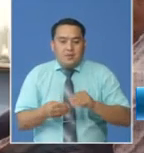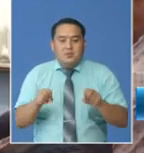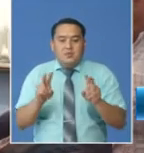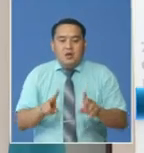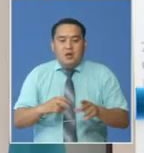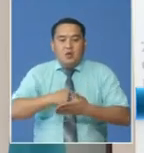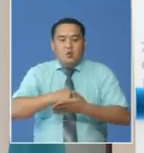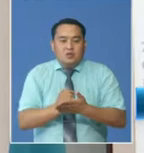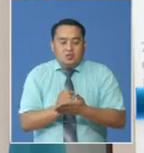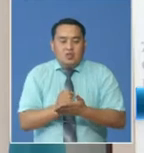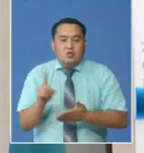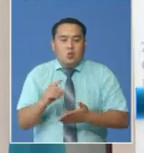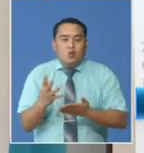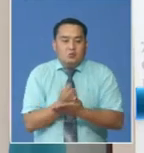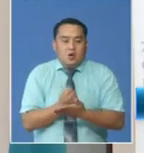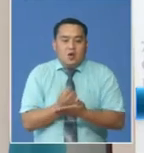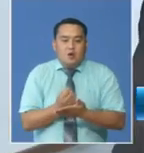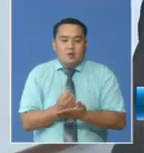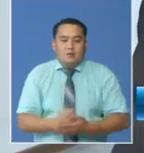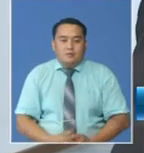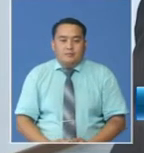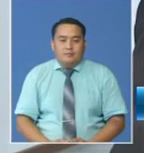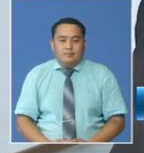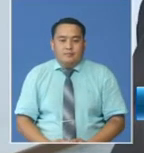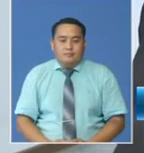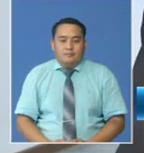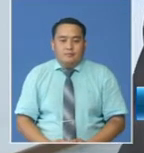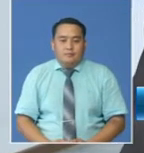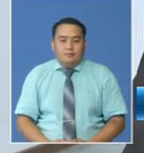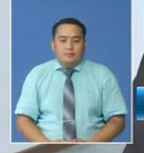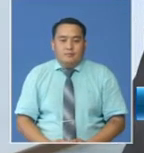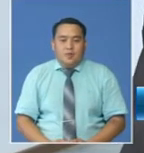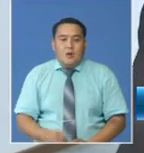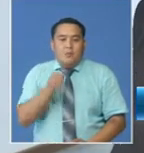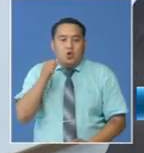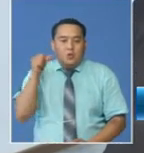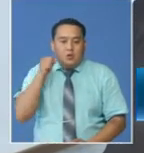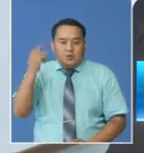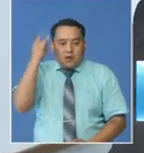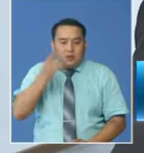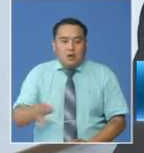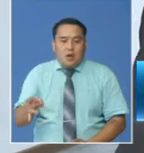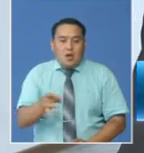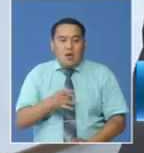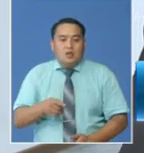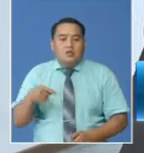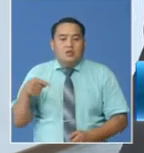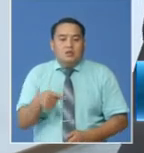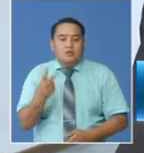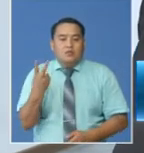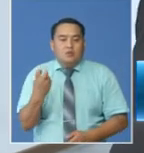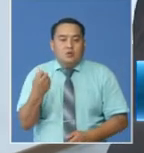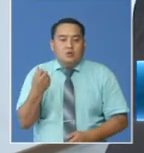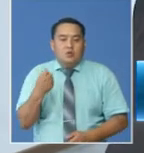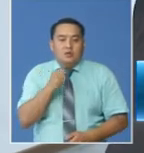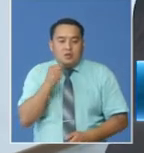специалисты заверили аграриев в успехе общего дела. В прошлом году Сарканский район засеял около 1200 гектаров